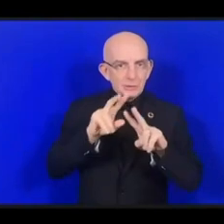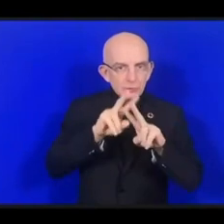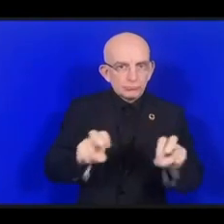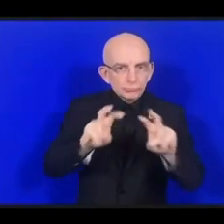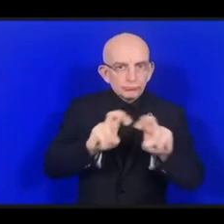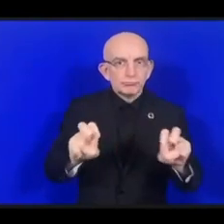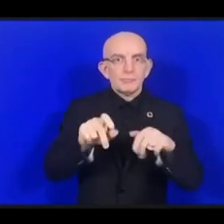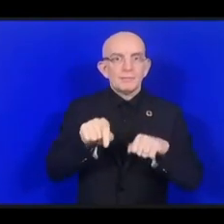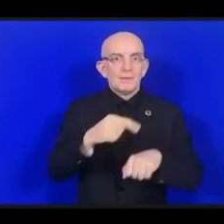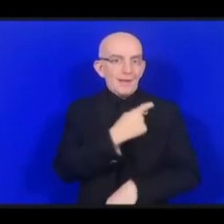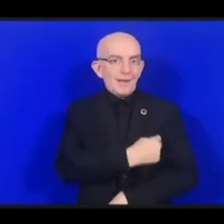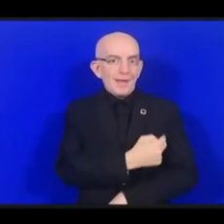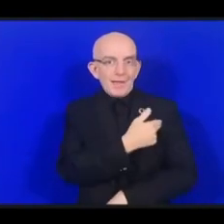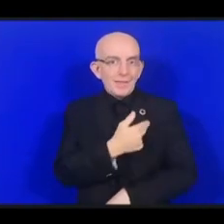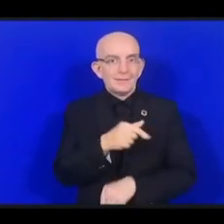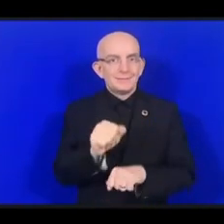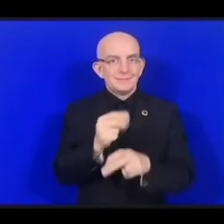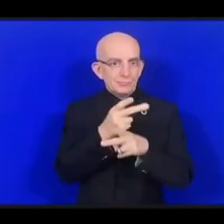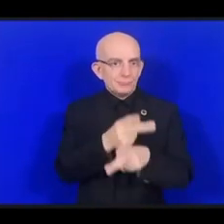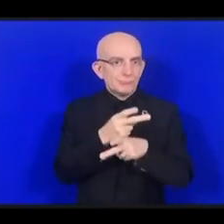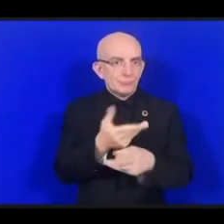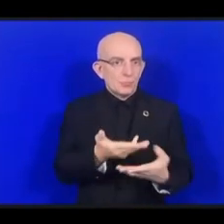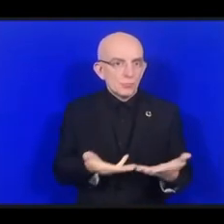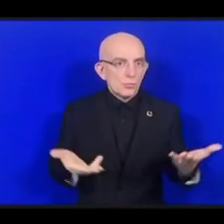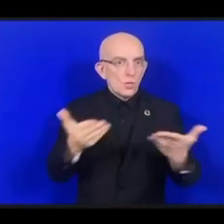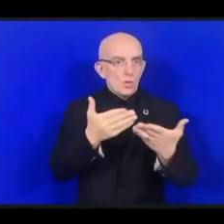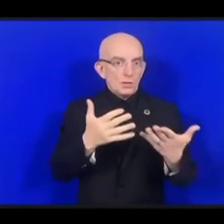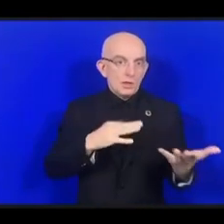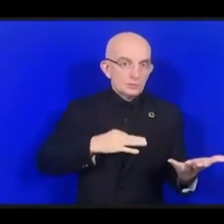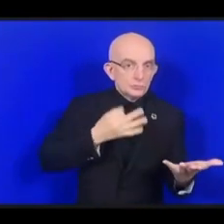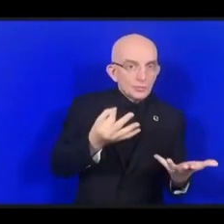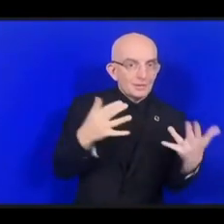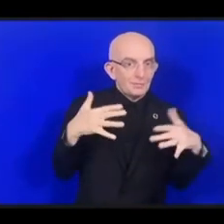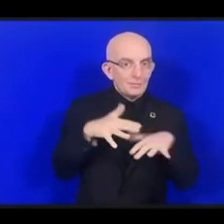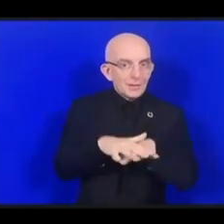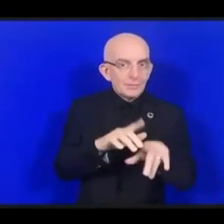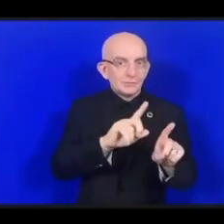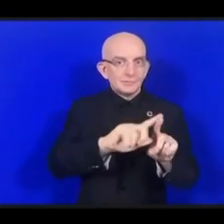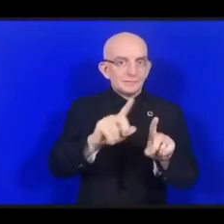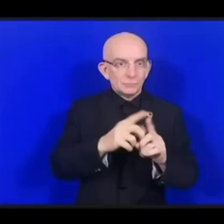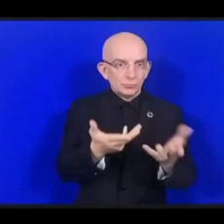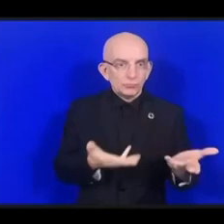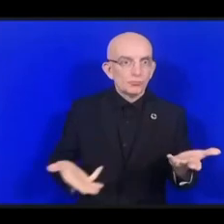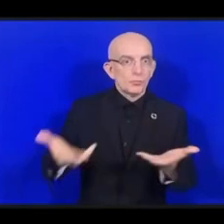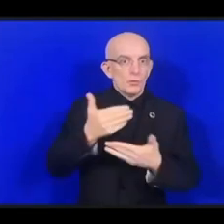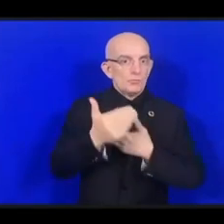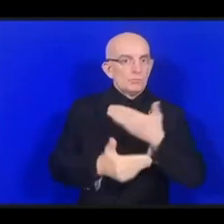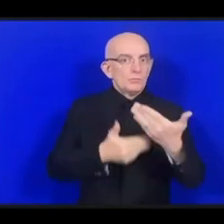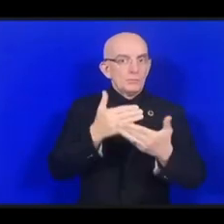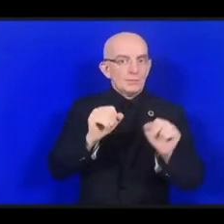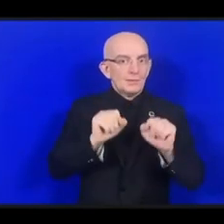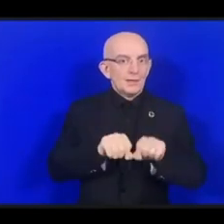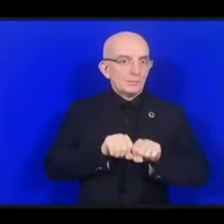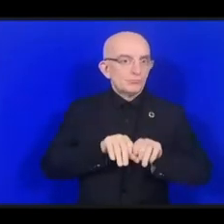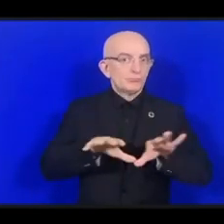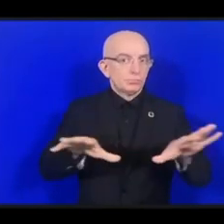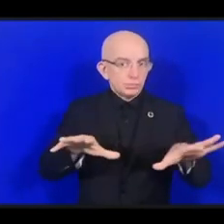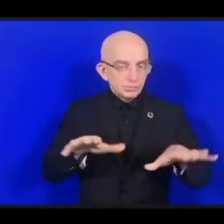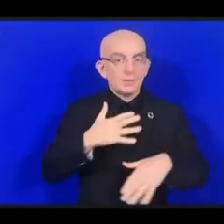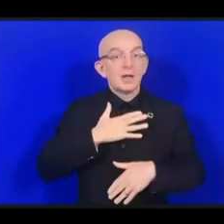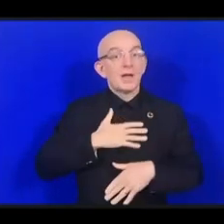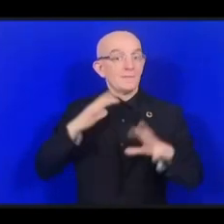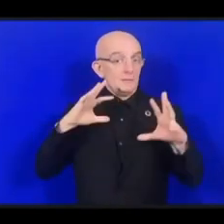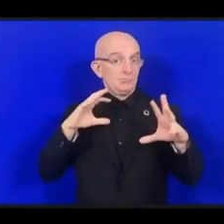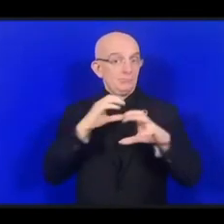assurer de la question Gené et ce dans tous les domaines je veux conclure